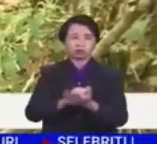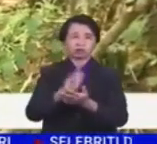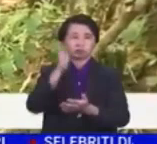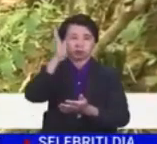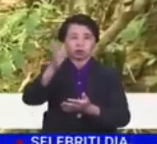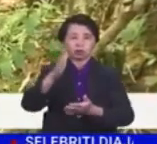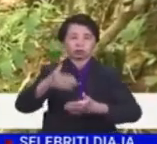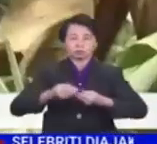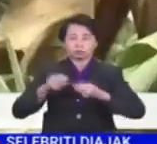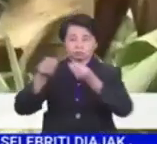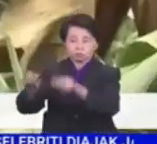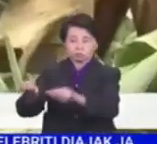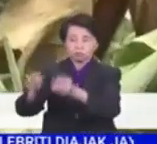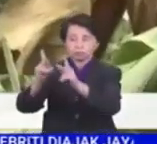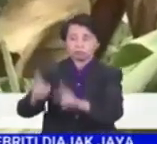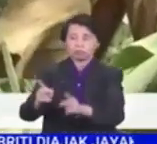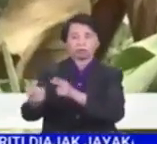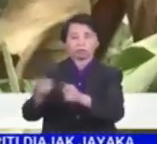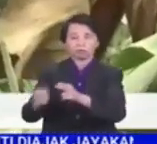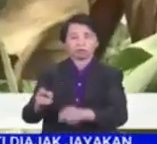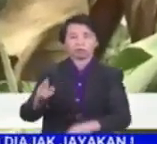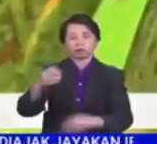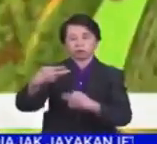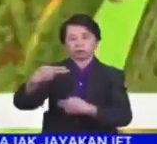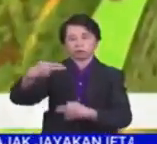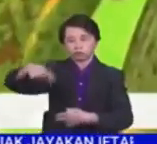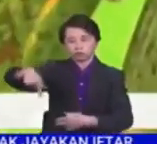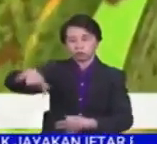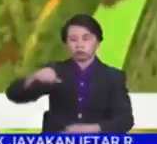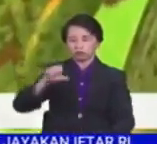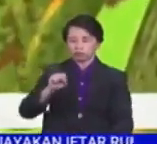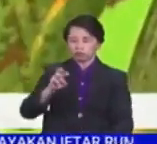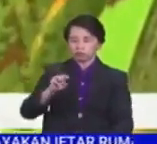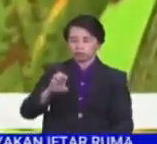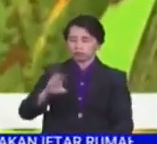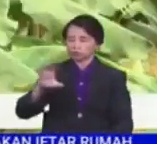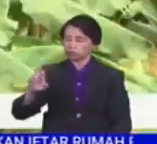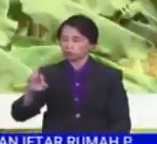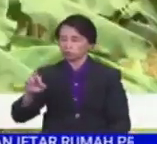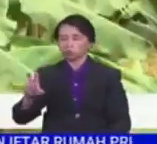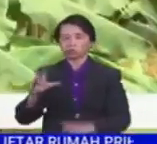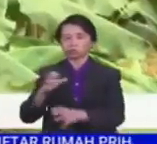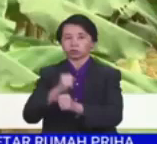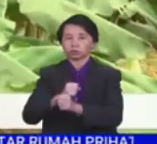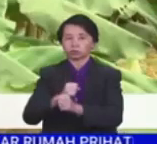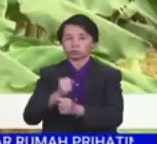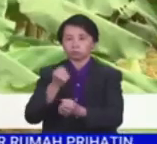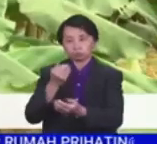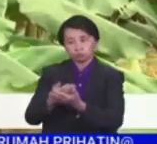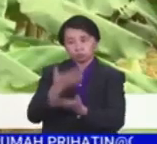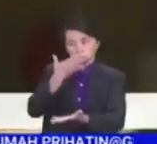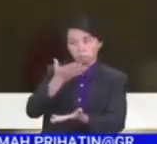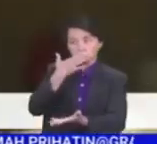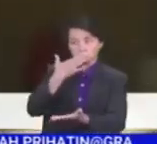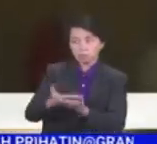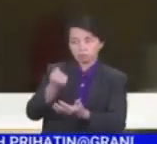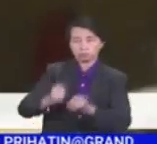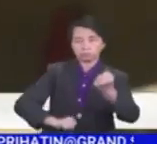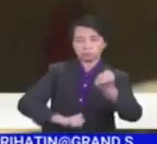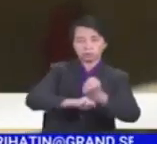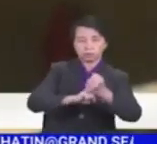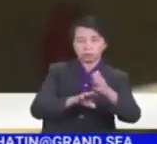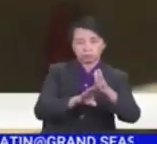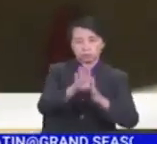naon akan dimajukan kepada pihak pengurusan Ibu pejabat switch off untuk mendapatkan jodoh terbaik bagi membantu dan menyokong